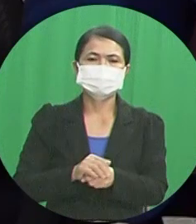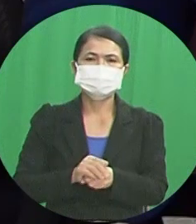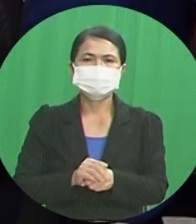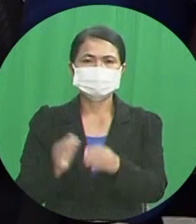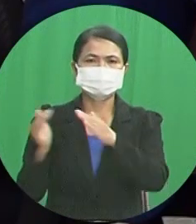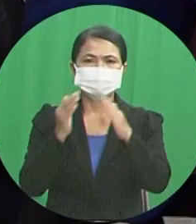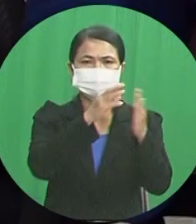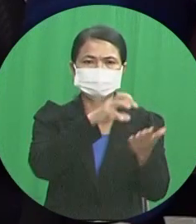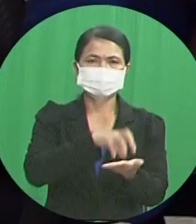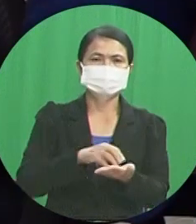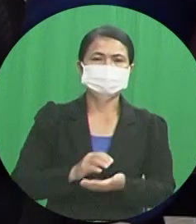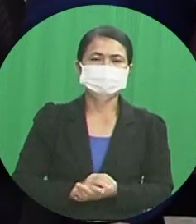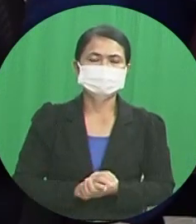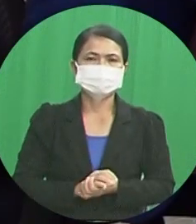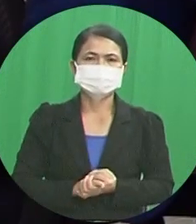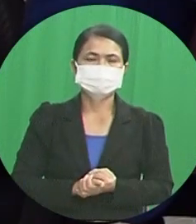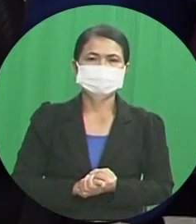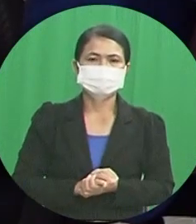រាជធានីភ្នំពេញ